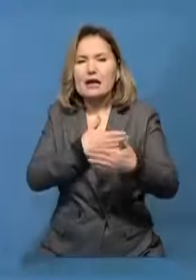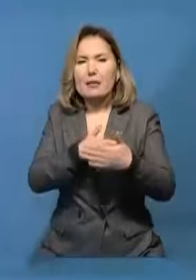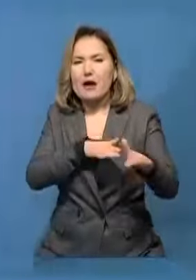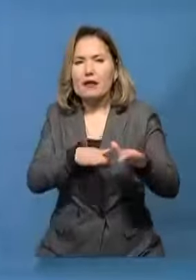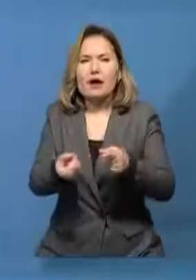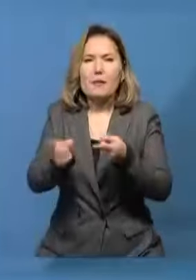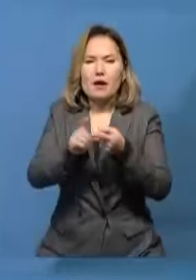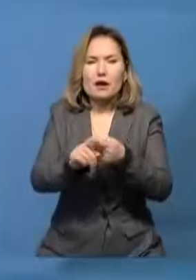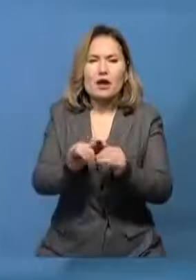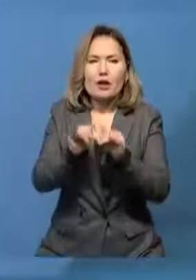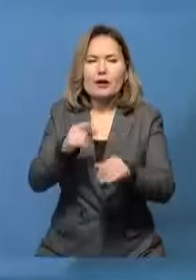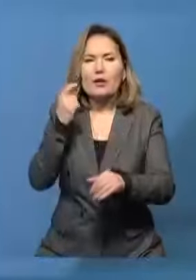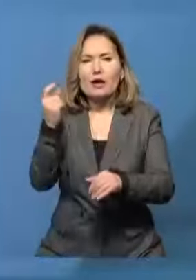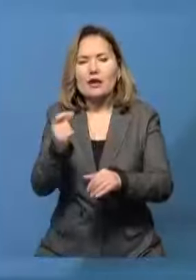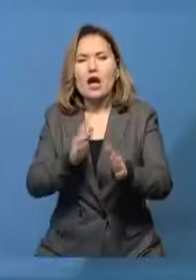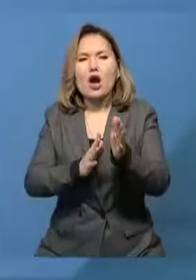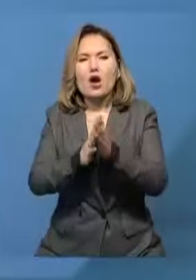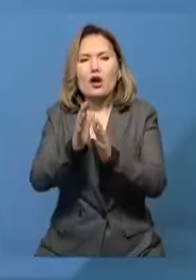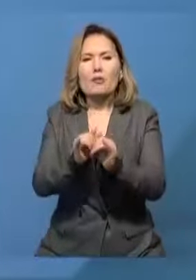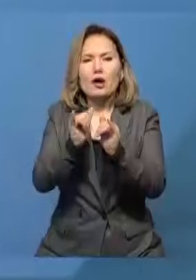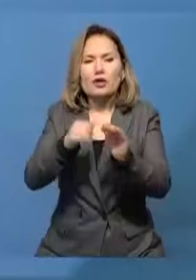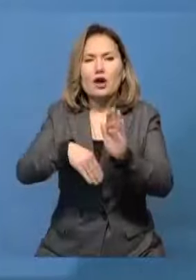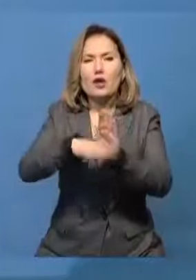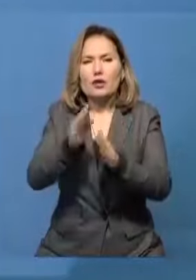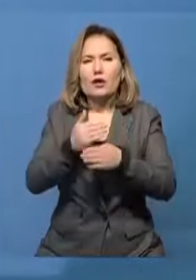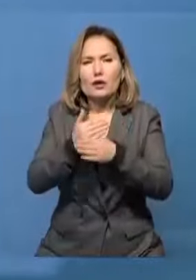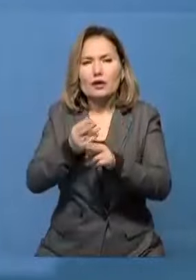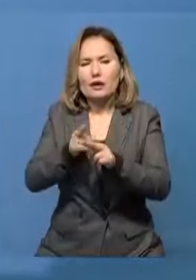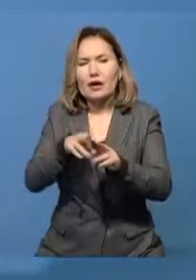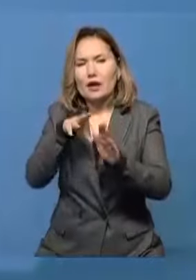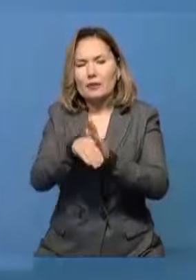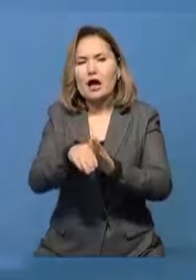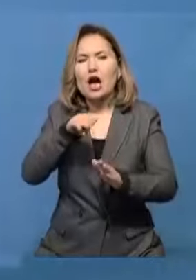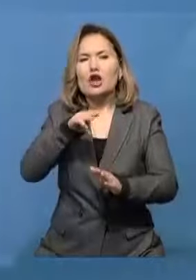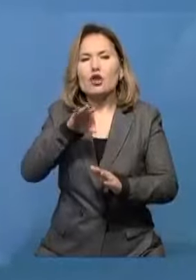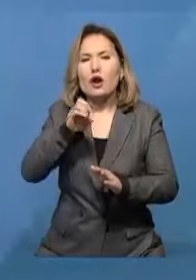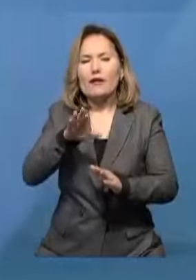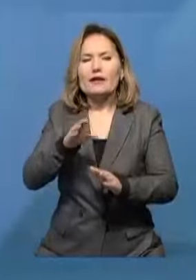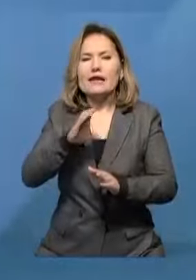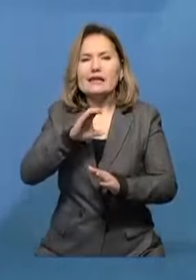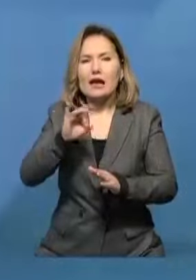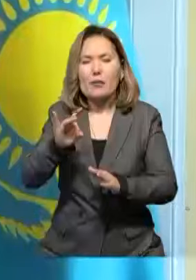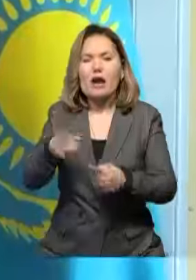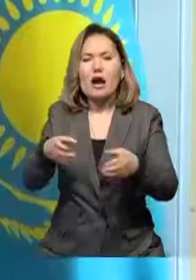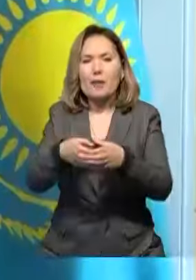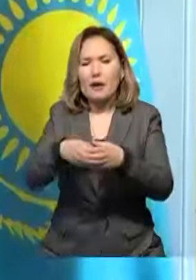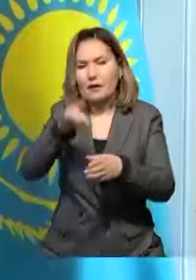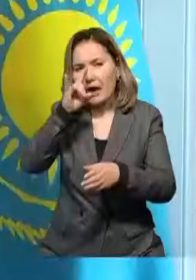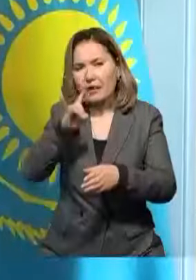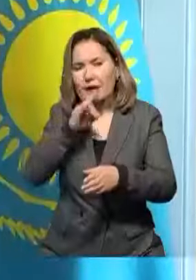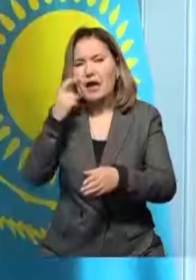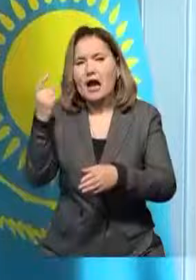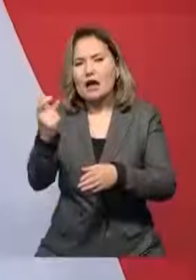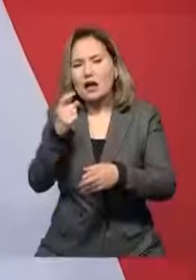іскерлік байланыстарды кеңейтуге, экономикалық өсімді ынталандыруға ықпал етеді. Сонымен қатар Қасым-Жомарт Тоқаев сингапурлық компанияны